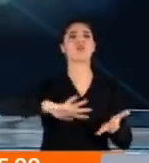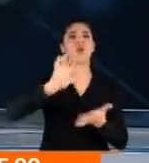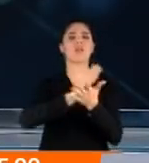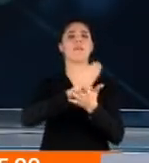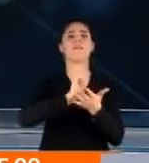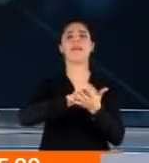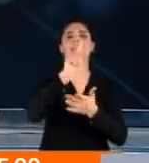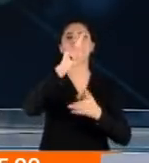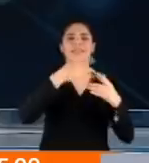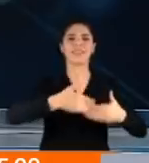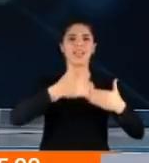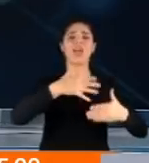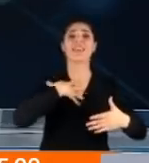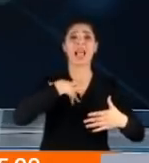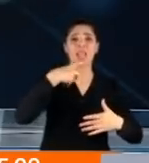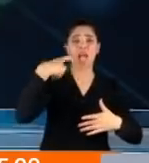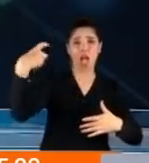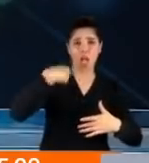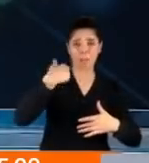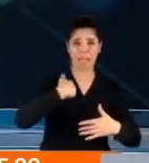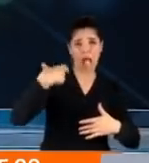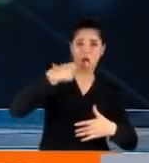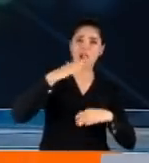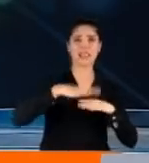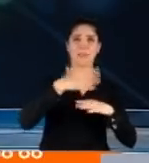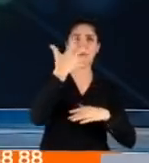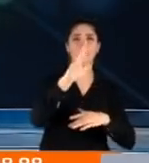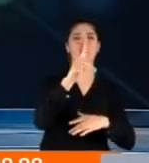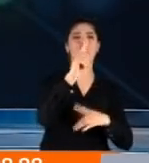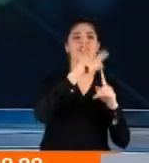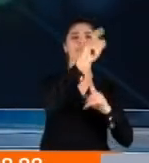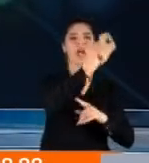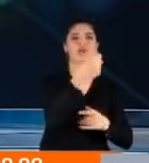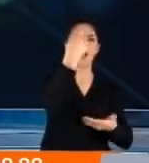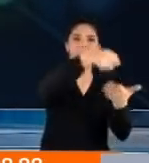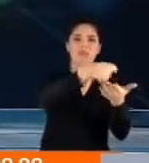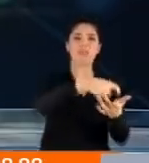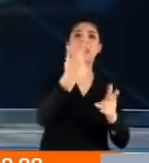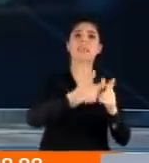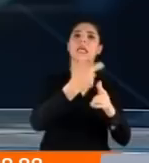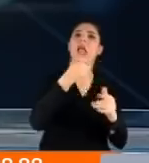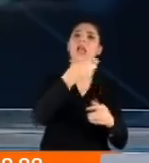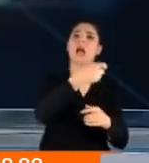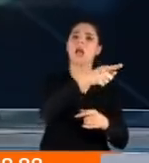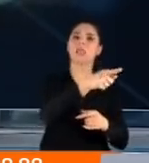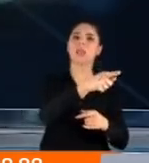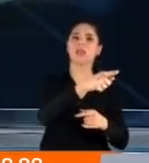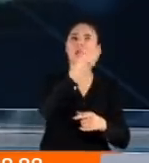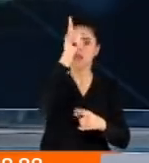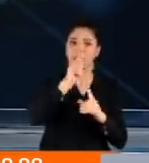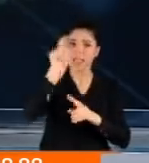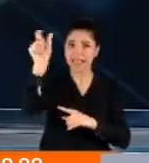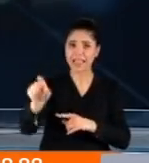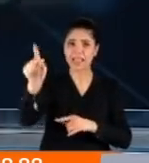tanıştırdı. Kendini öldürmesi için o kişiye, yani Tanju Doğan'a 5 bin lira para teklif etti. Kiralık katil. Önce İlkay